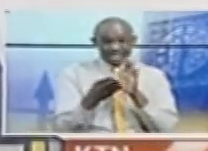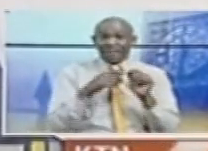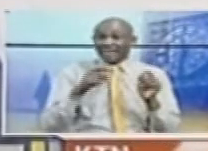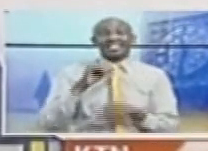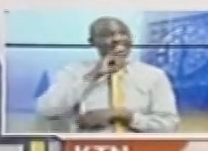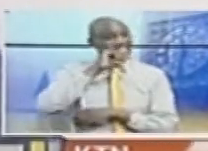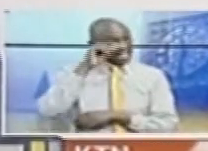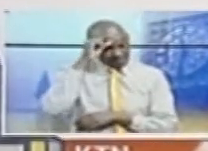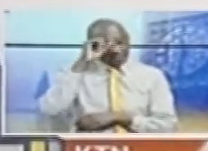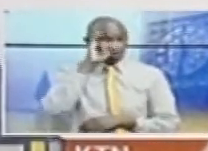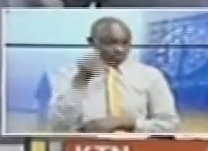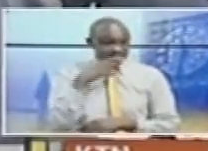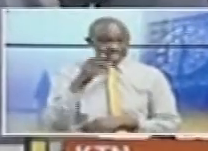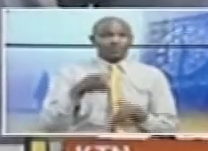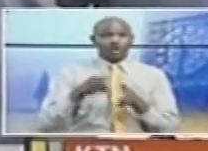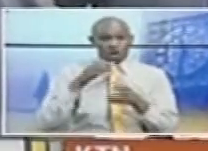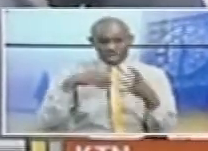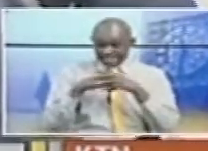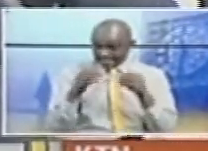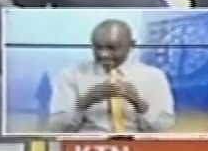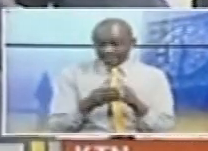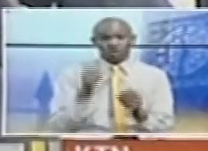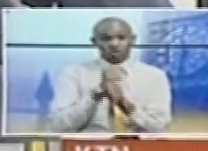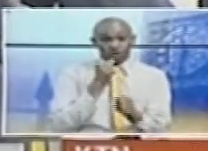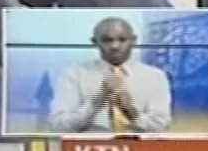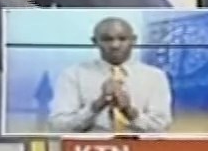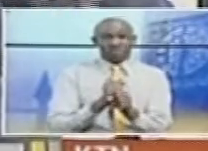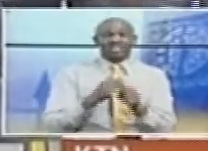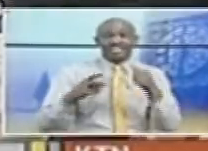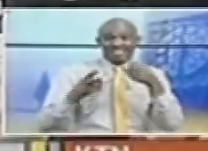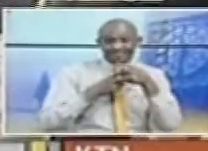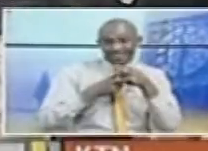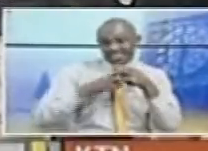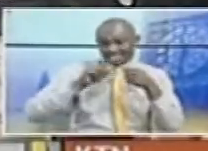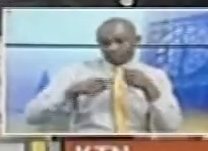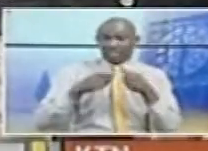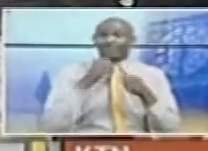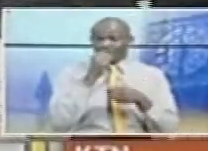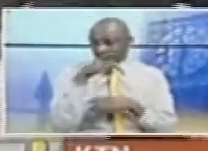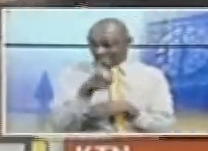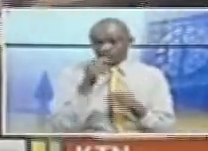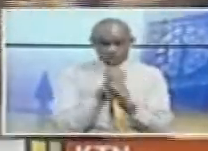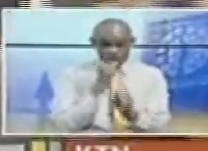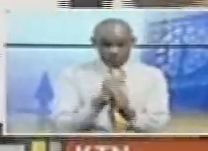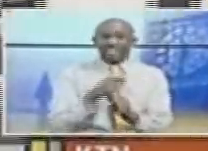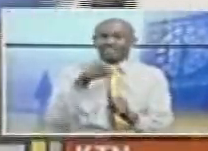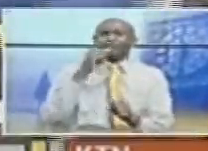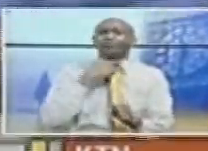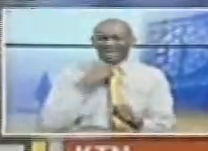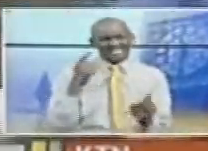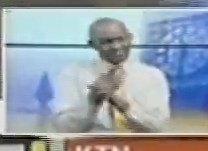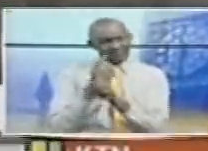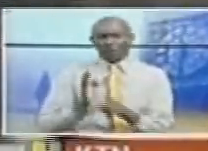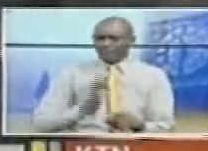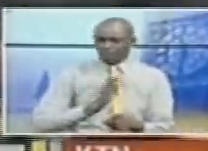ya Jubilee iliweza kubuni nafasi za kazi 1765, baraza hilo lilitaka vijana kupewa nafasi za kazi katika bodi